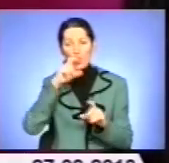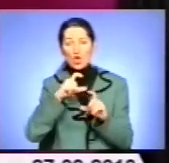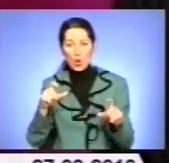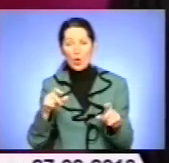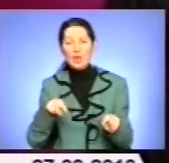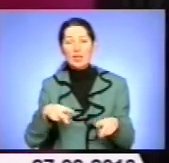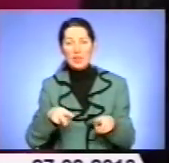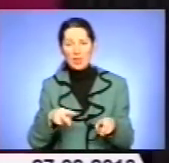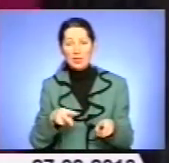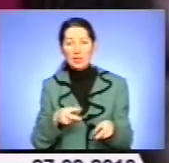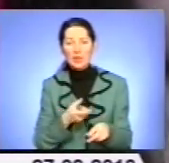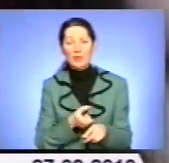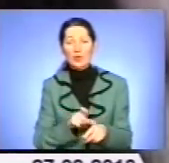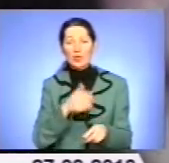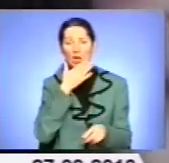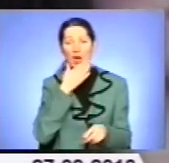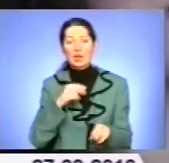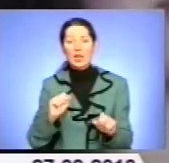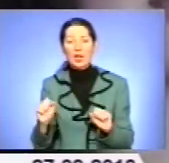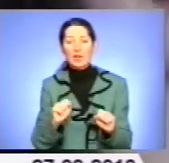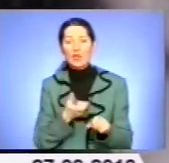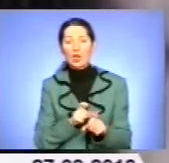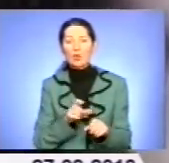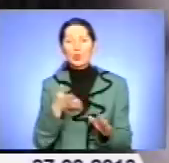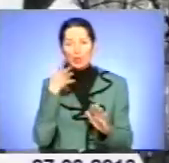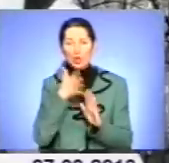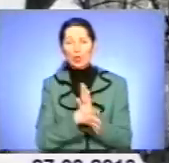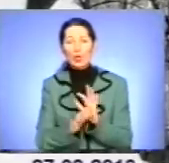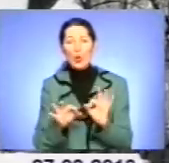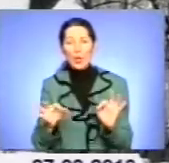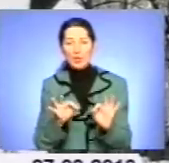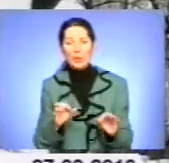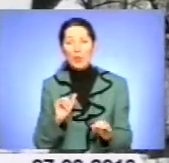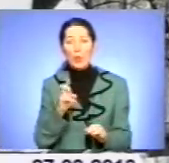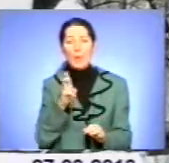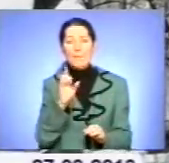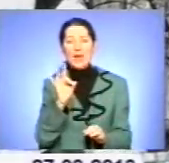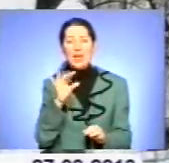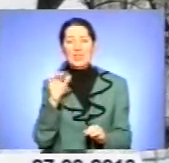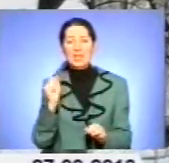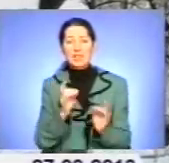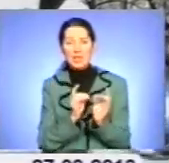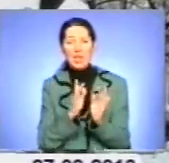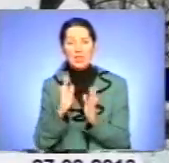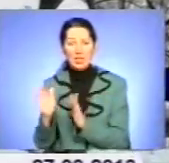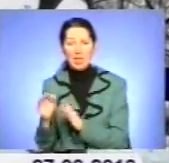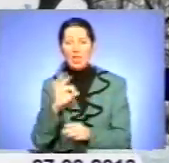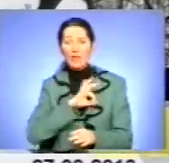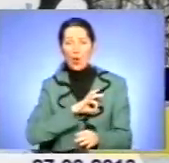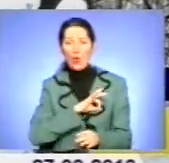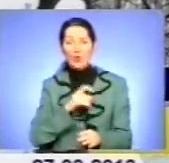дуже класний керівник, він дуже все зрозуміло пояснює. У Бережанському інтернаті виховують 126